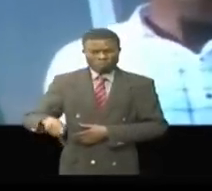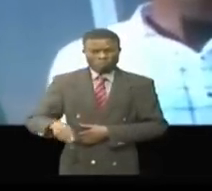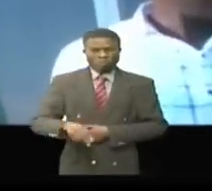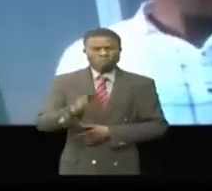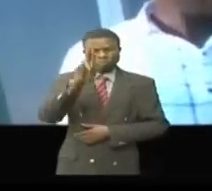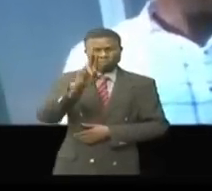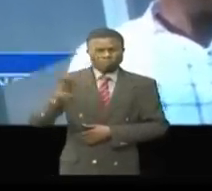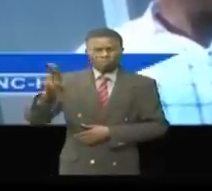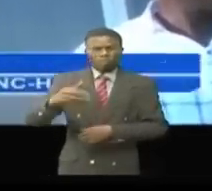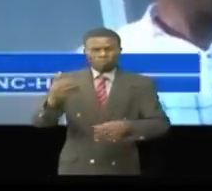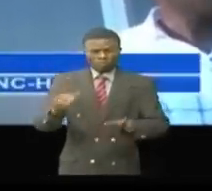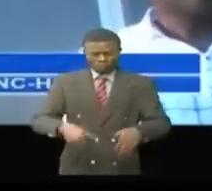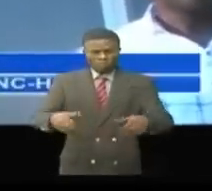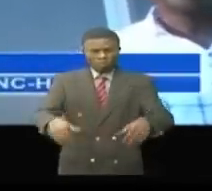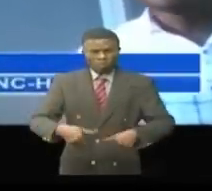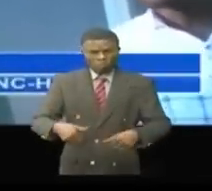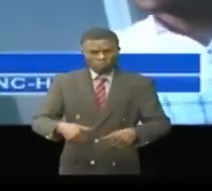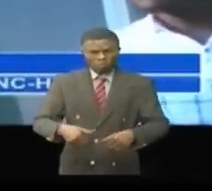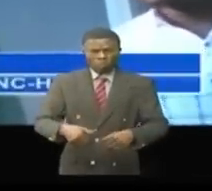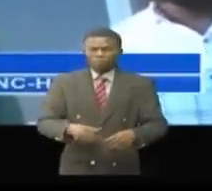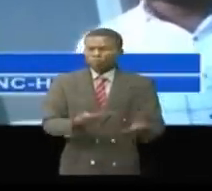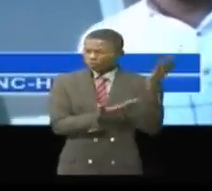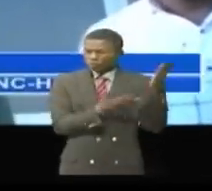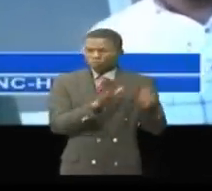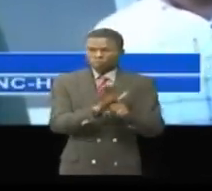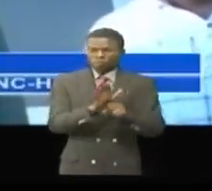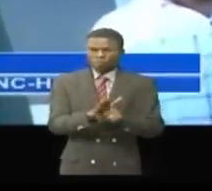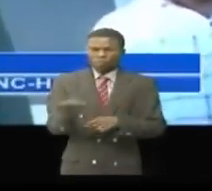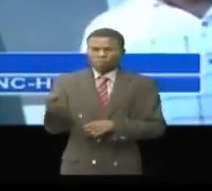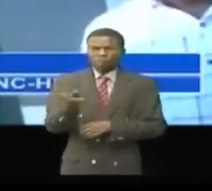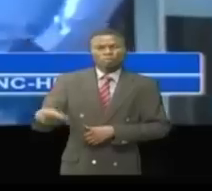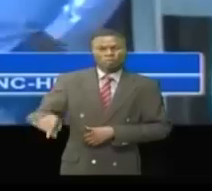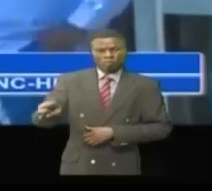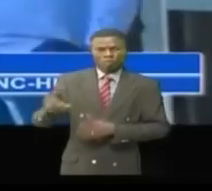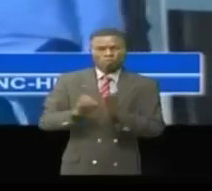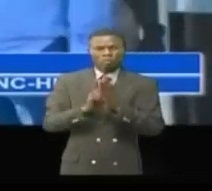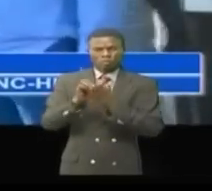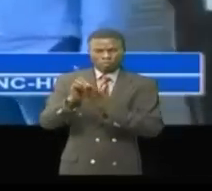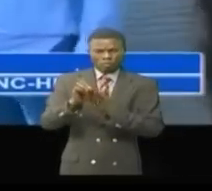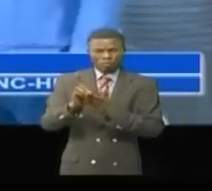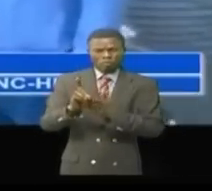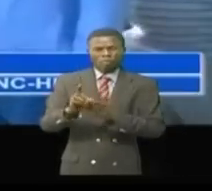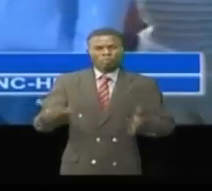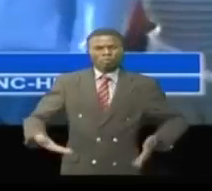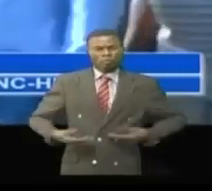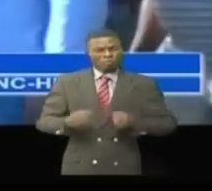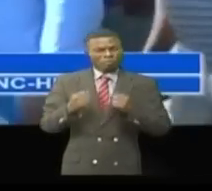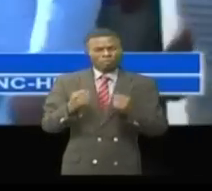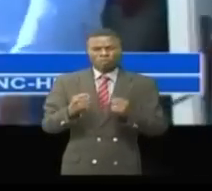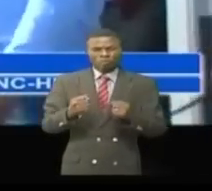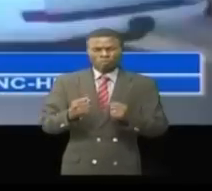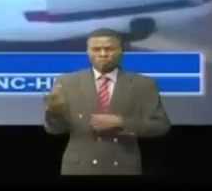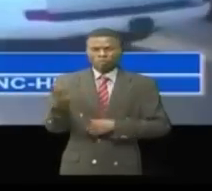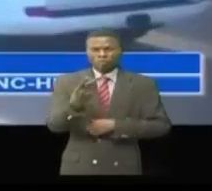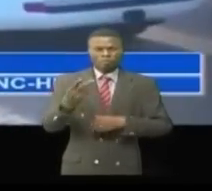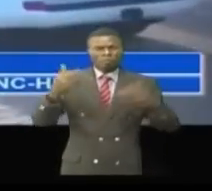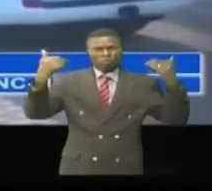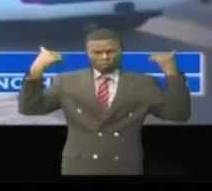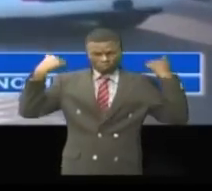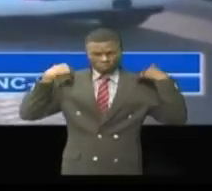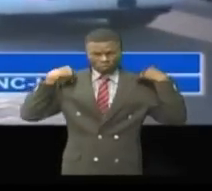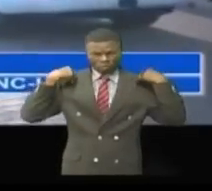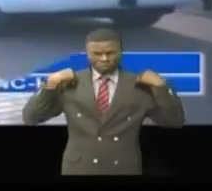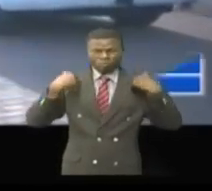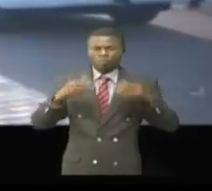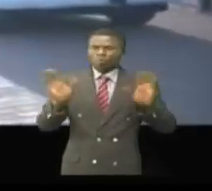ici, l'agriculture a toujours joué un rôle important dans son développement. C'est dans une ambiance bon enfant que les deux personnalités se sont